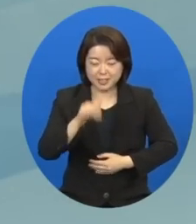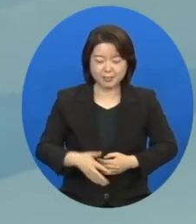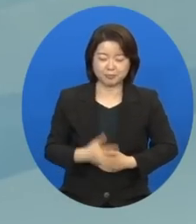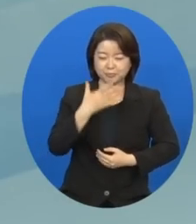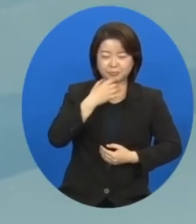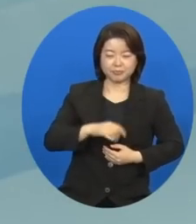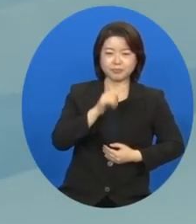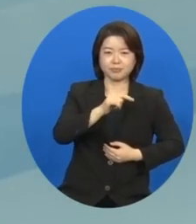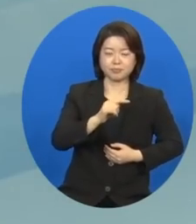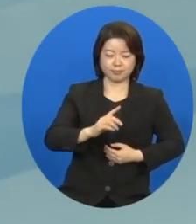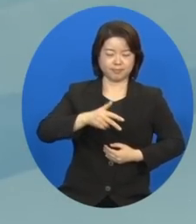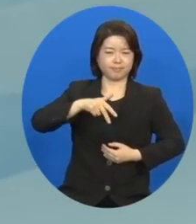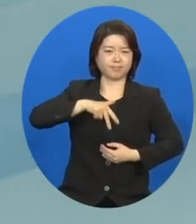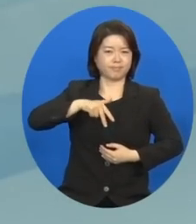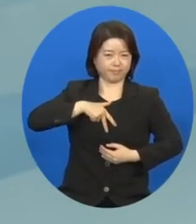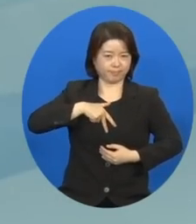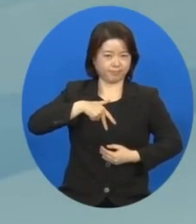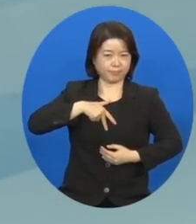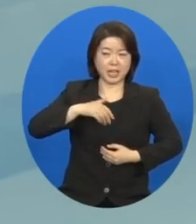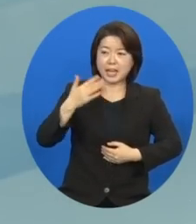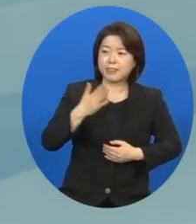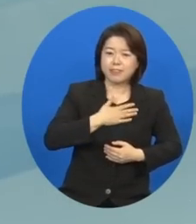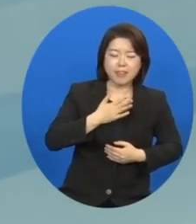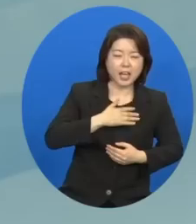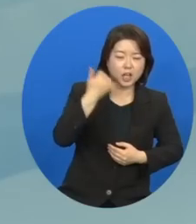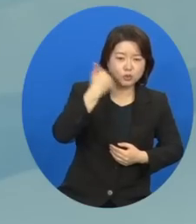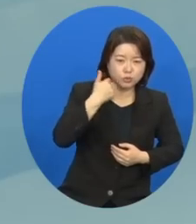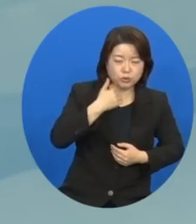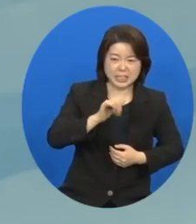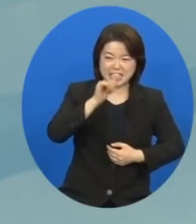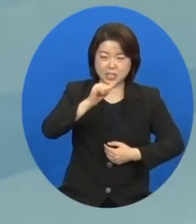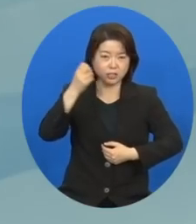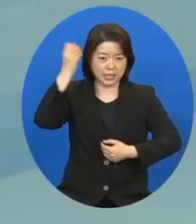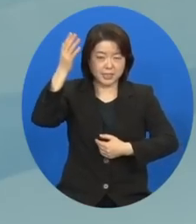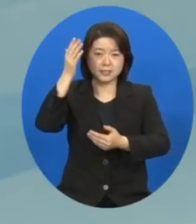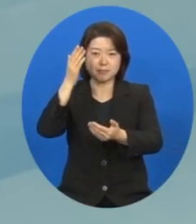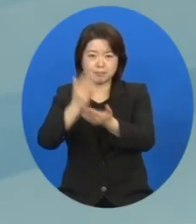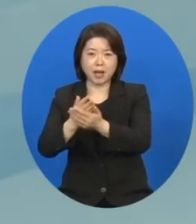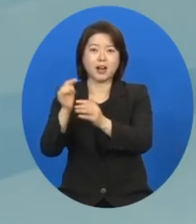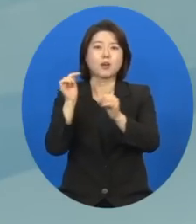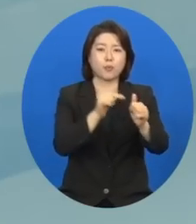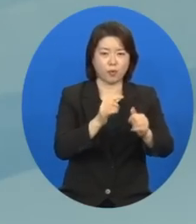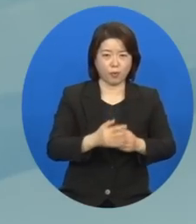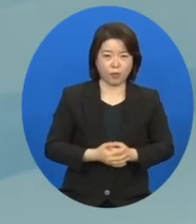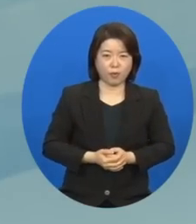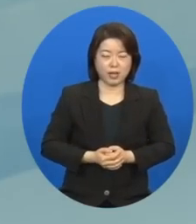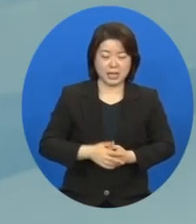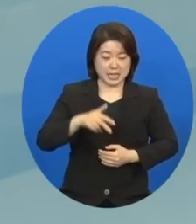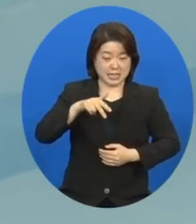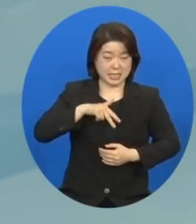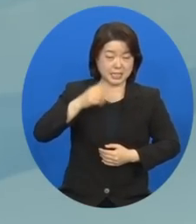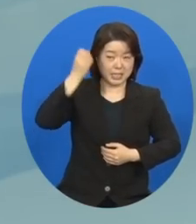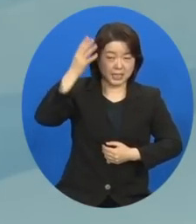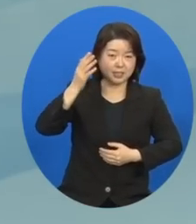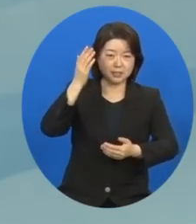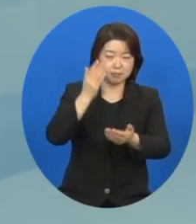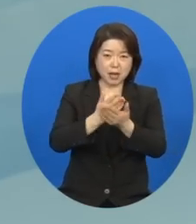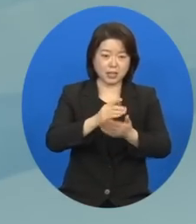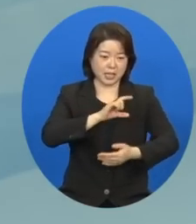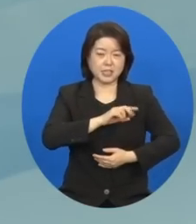그의 정체성을 절대로 잊지 않도록 하기 위함입니다. 그의 정체성을 잊지 않도록 아예 이름을 바꿔주신